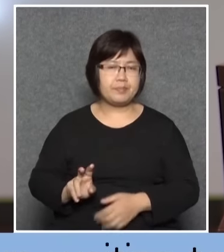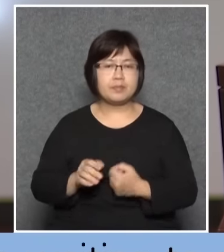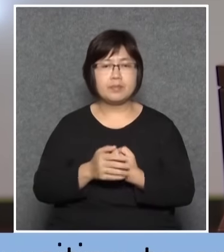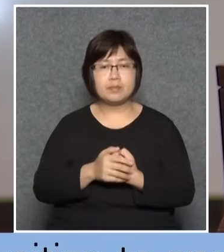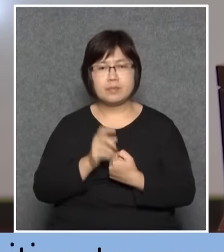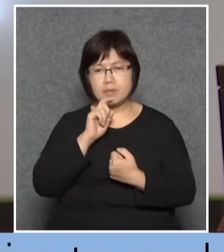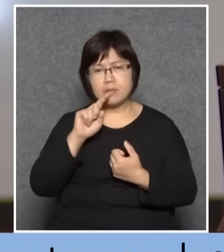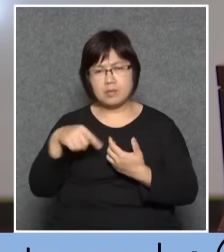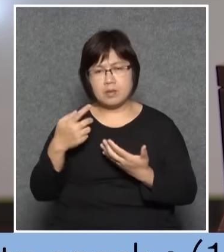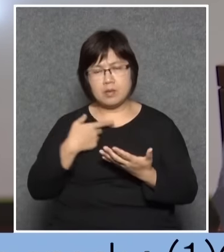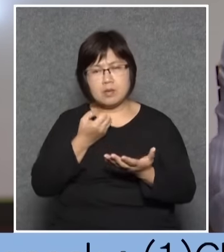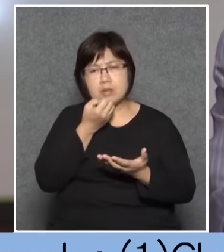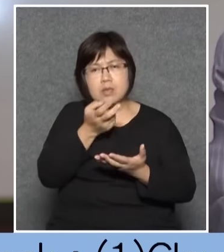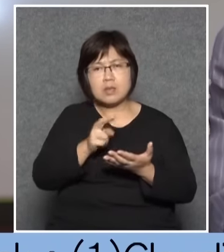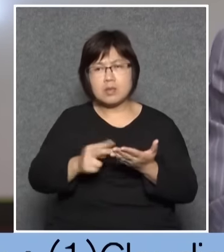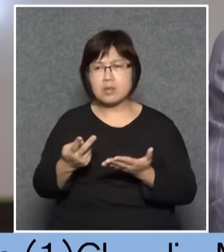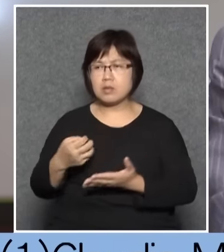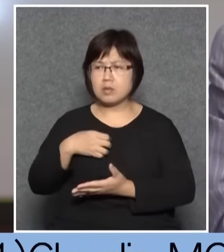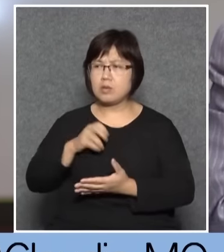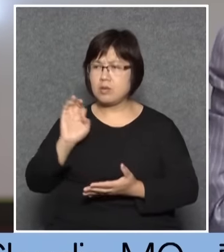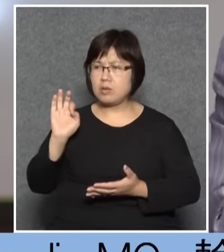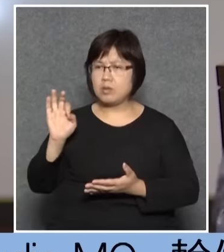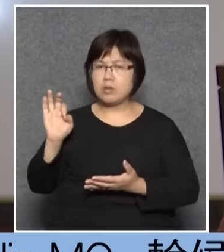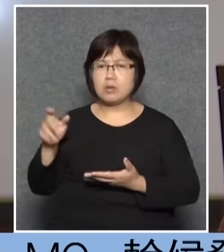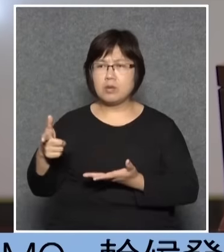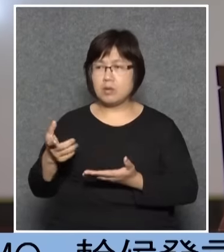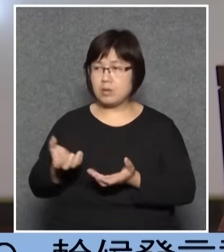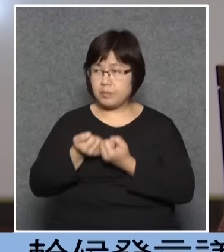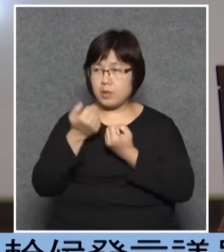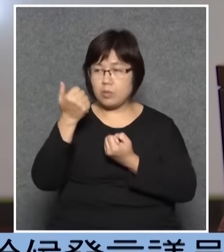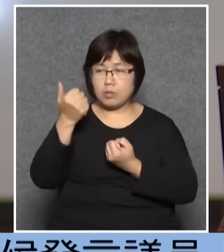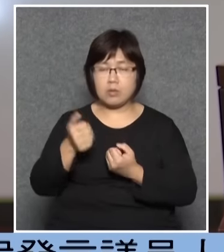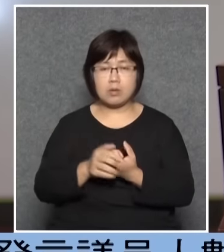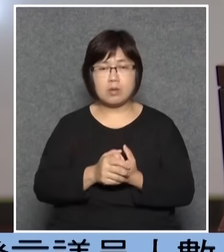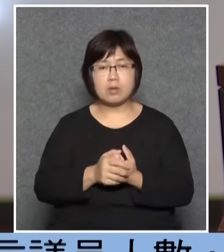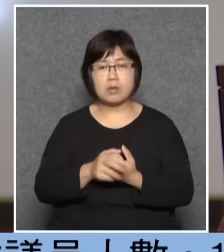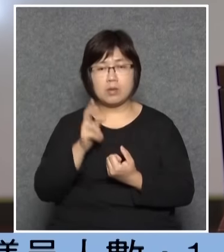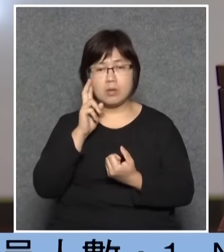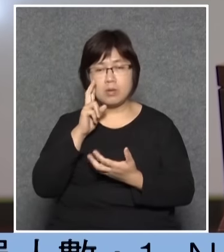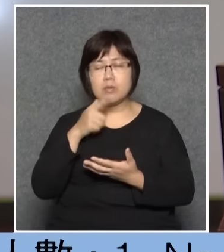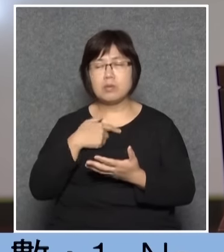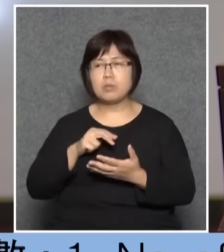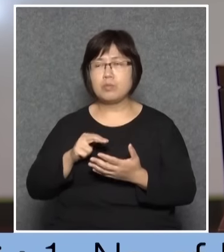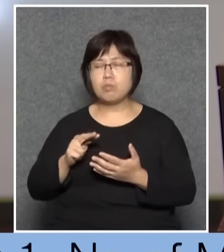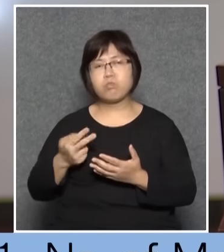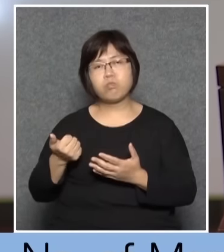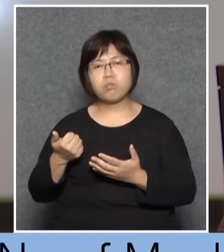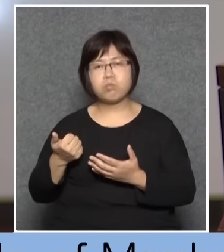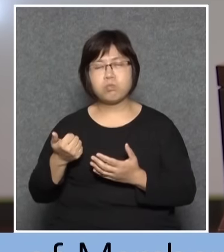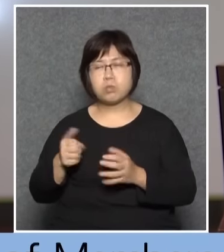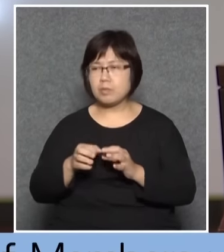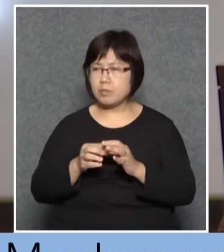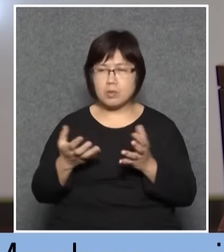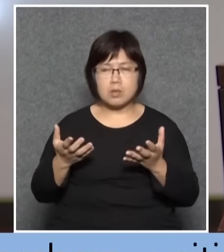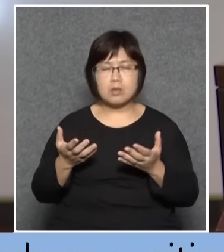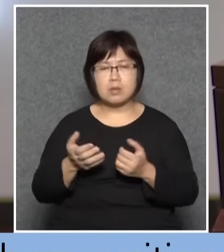啲我哋提咗修正案啊，咁你都覺得呢個 OK 嘅，咁咪你就收貨啦，係咪？咁啊叫做從善如流啦，係咪？咁呢啲都無關痛癢